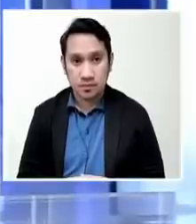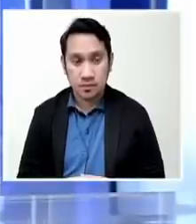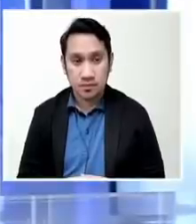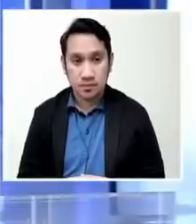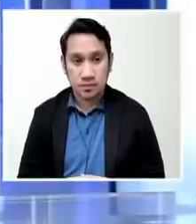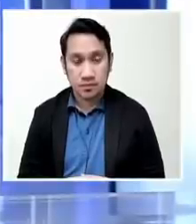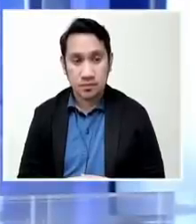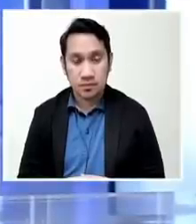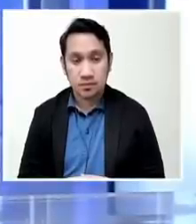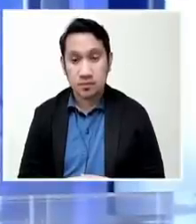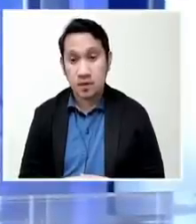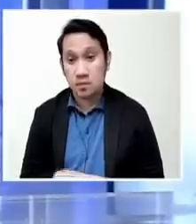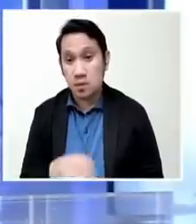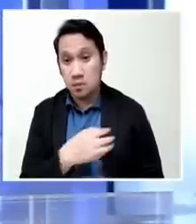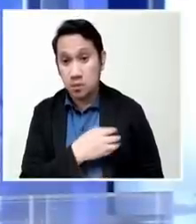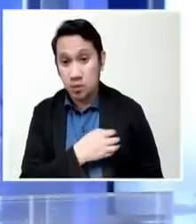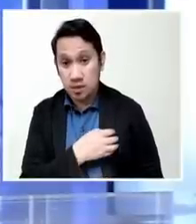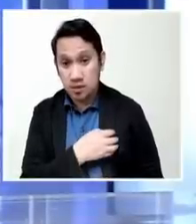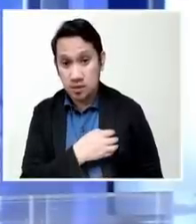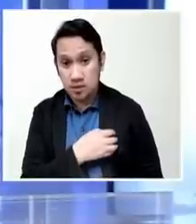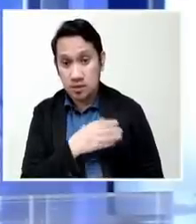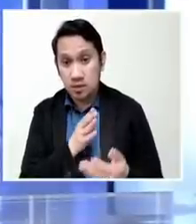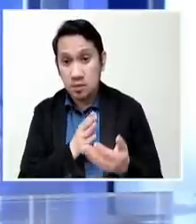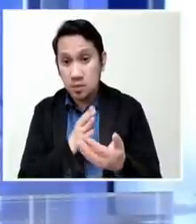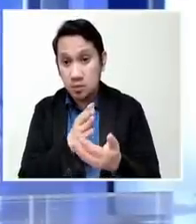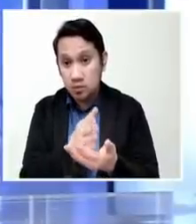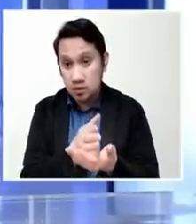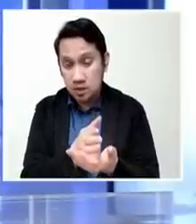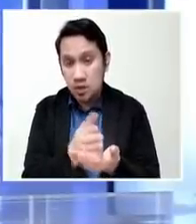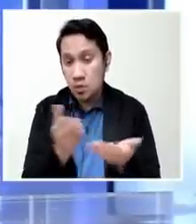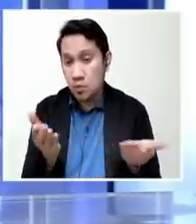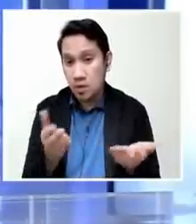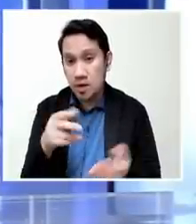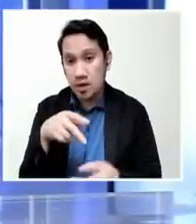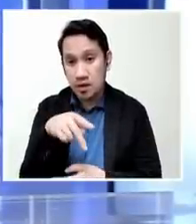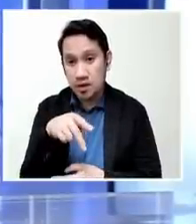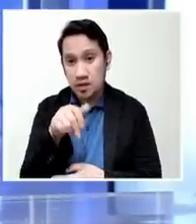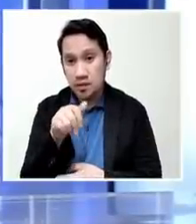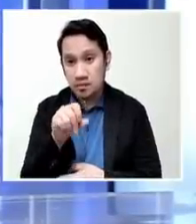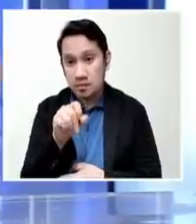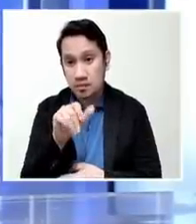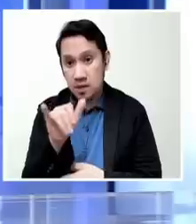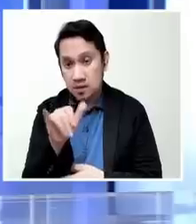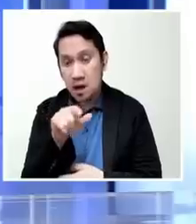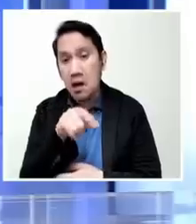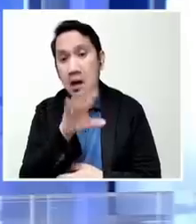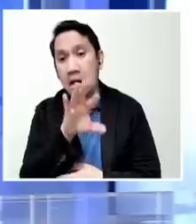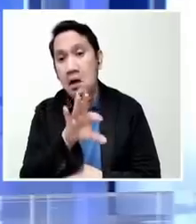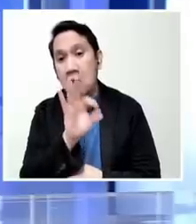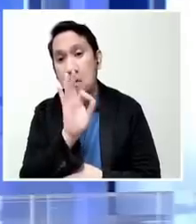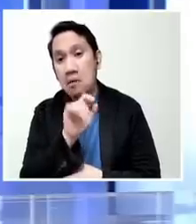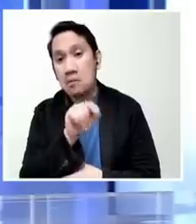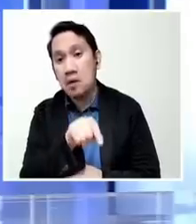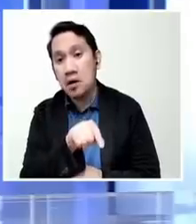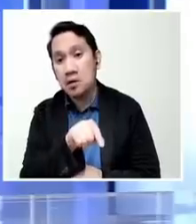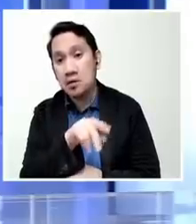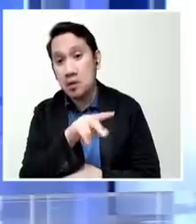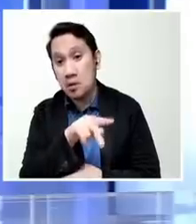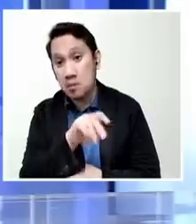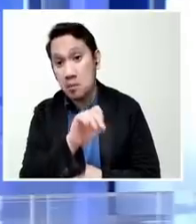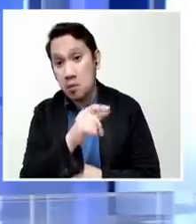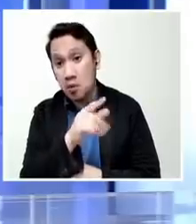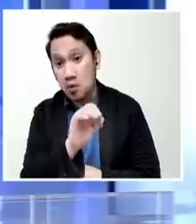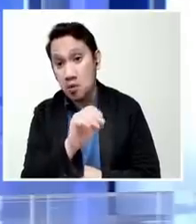Sinalakay ng mga otoridad ang isang pogo hub sa Pasay City matapos mapag-alaman na ginagamit ito para